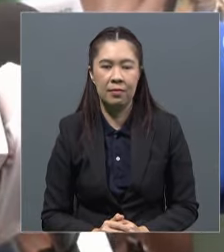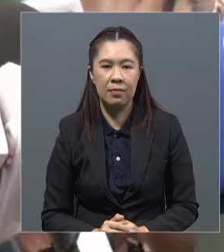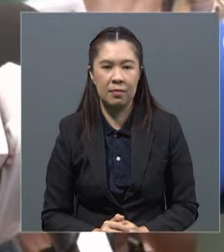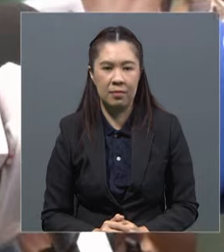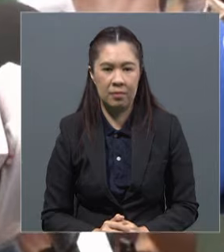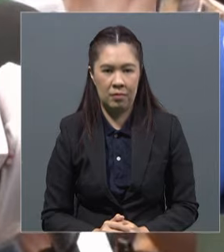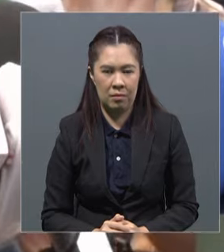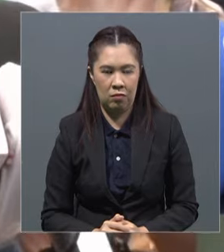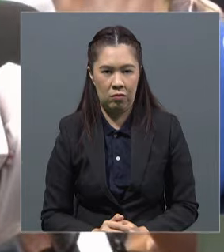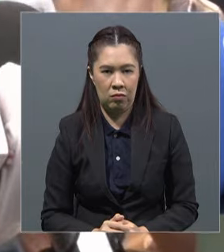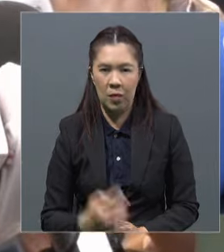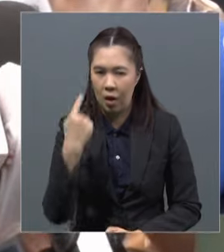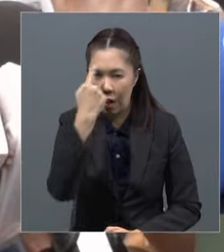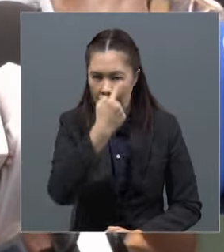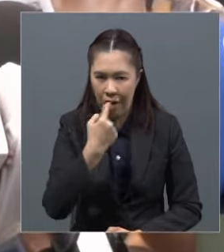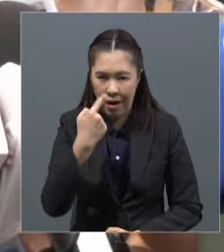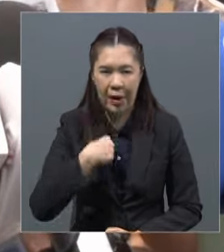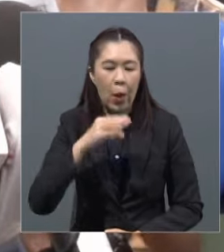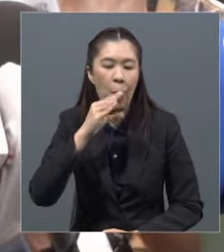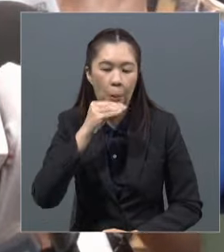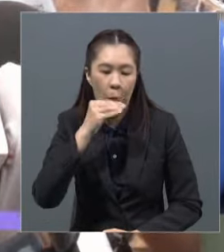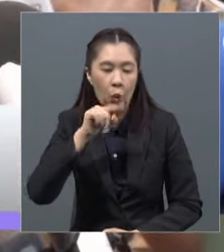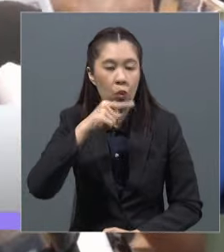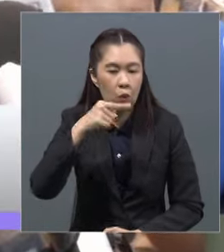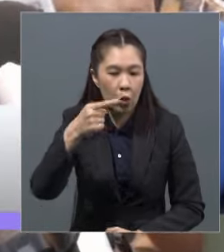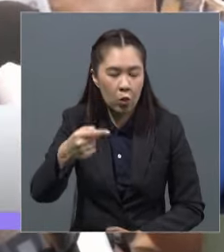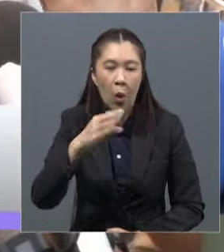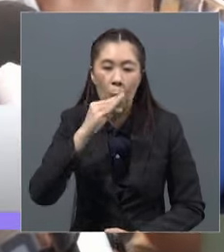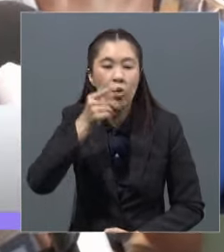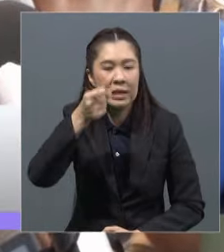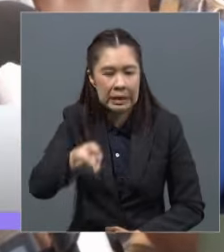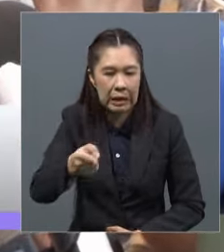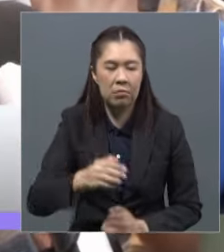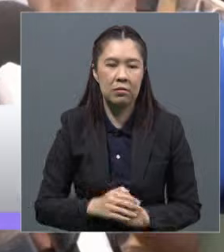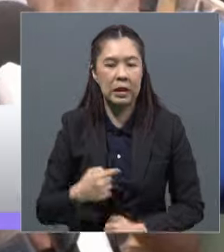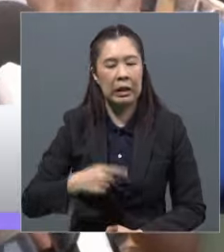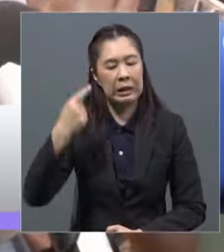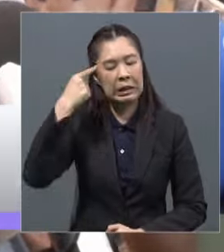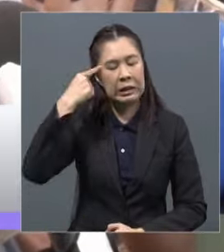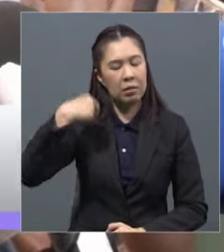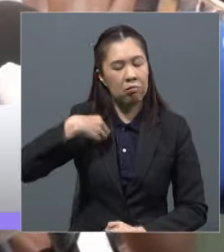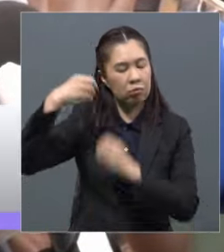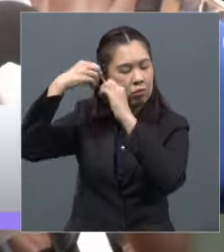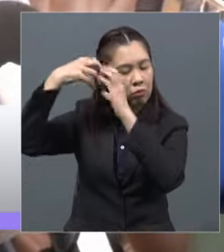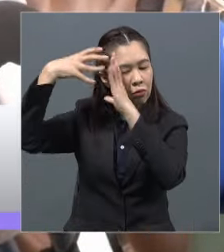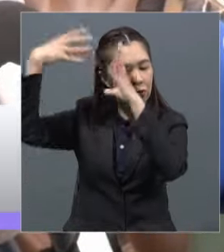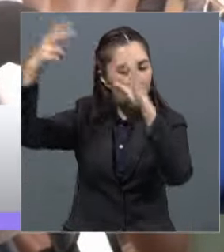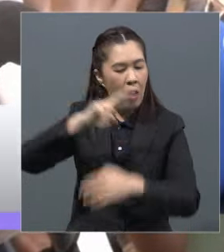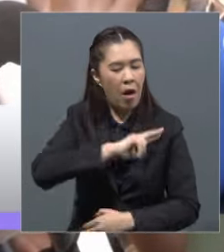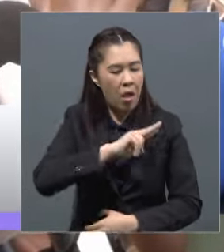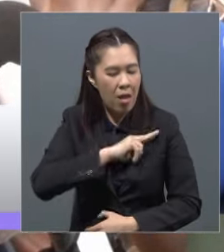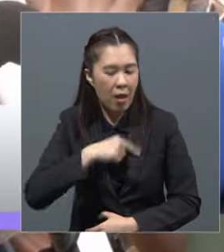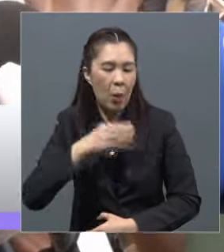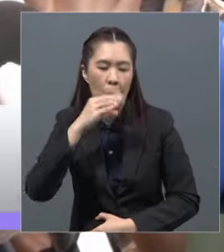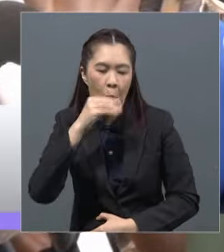ผมอยากให้คนวิจารณ์น่ะวิจารณ์บนฐานข้อเท็จจริงไม่ใช่อยู่ๆก็นั่งคิดไปเองหรืออยู่ๆก็เอาเรื่องราว